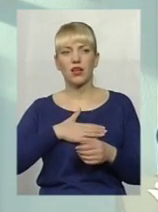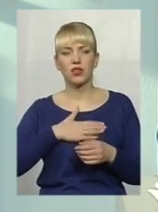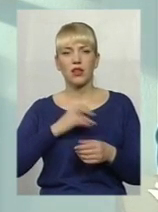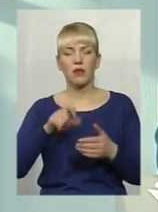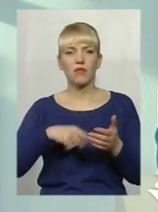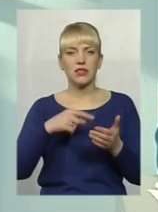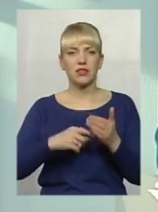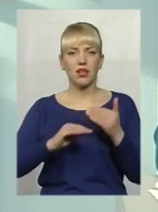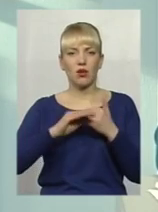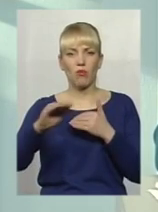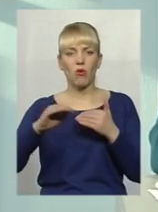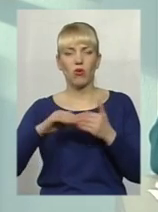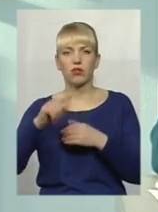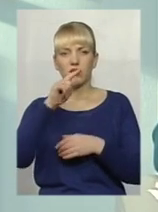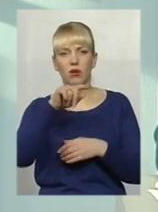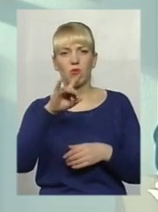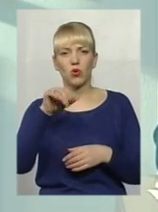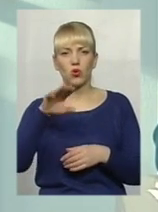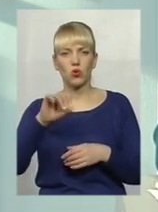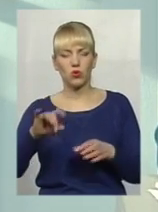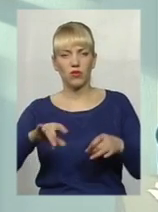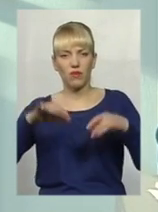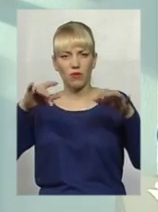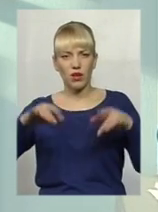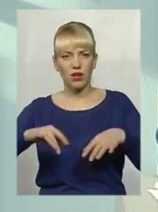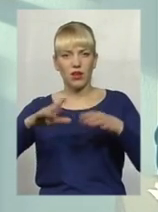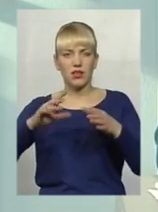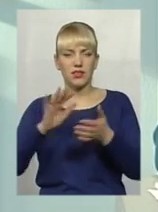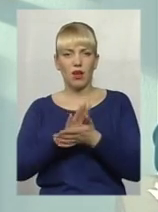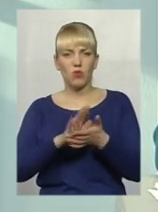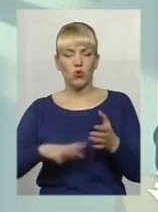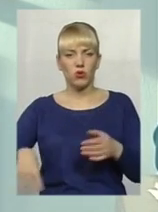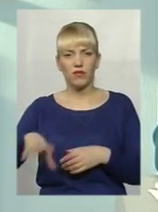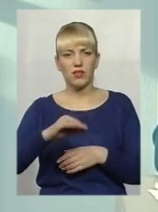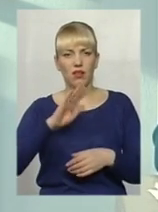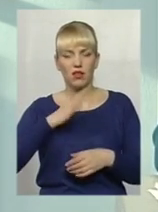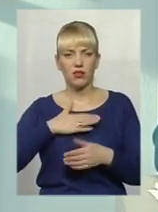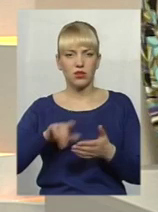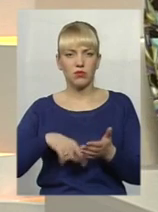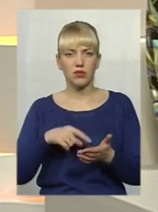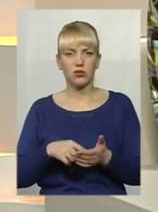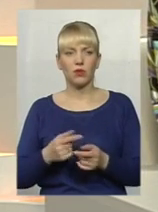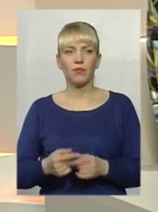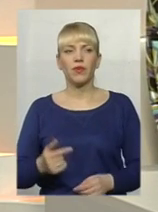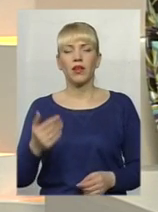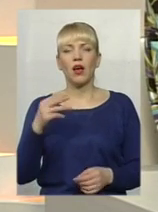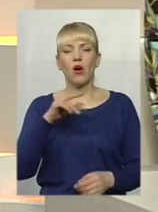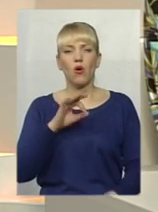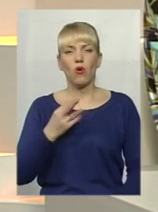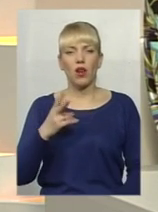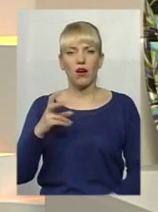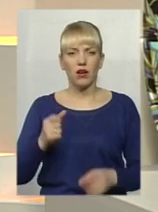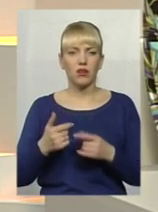вже там пари ртуті йдуть в повітря, які вже забруднюють все місто. Пані Ольго, скажіть, будь ласка, на вашу